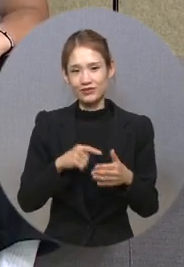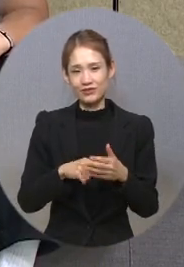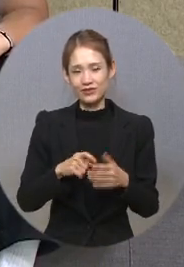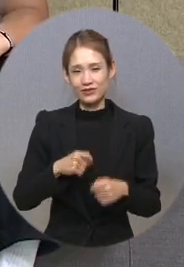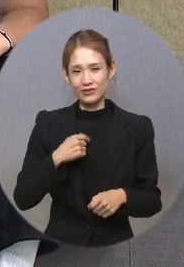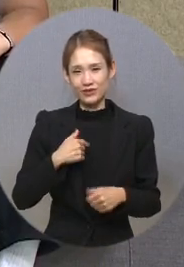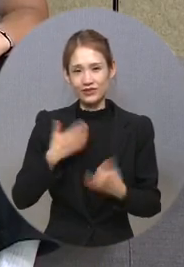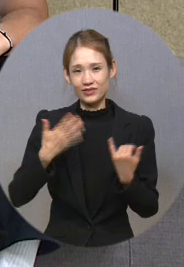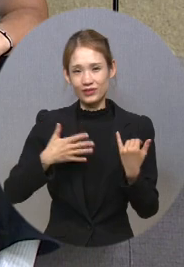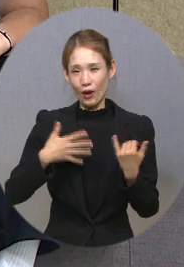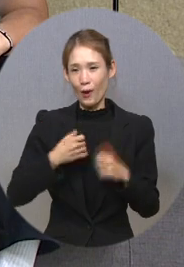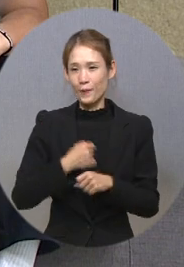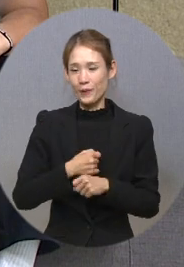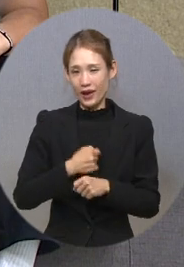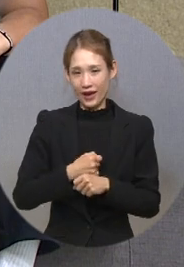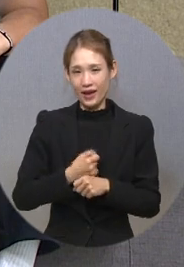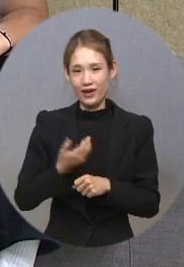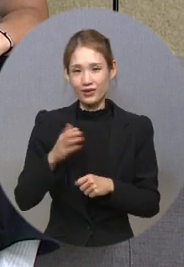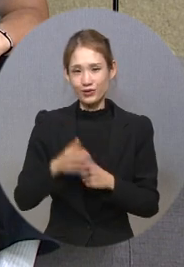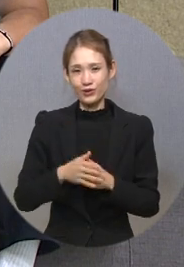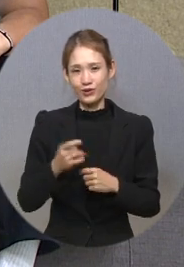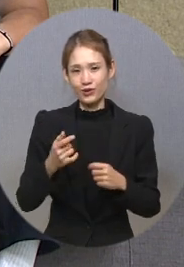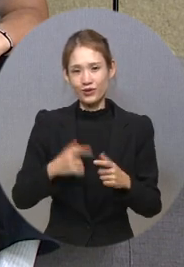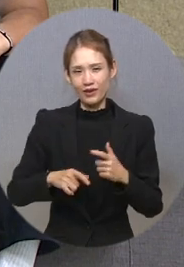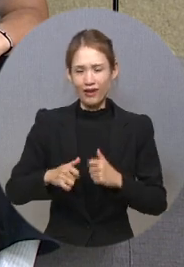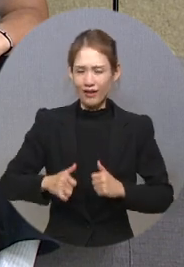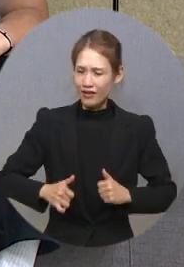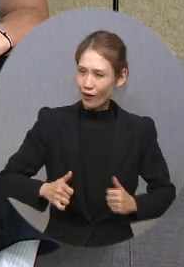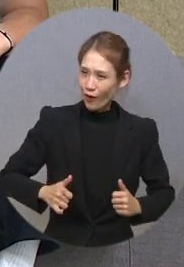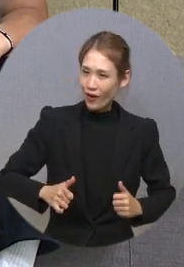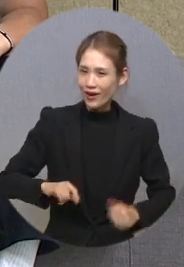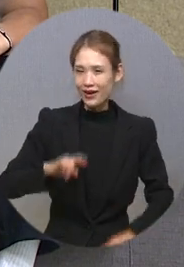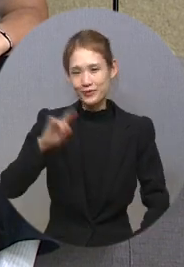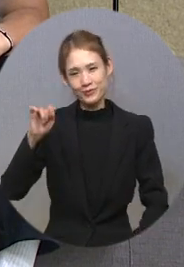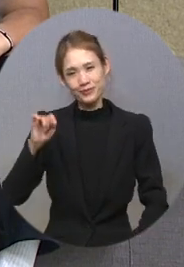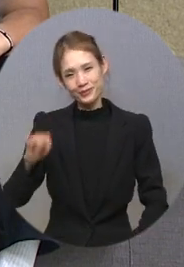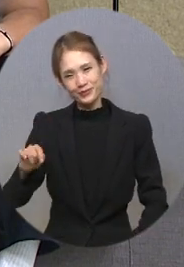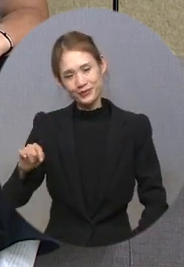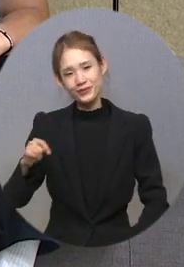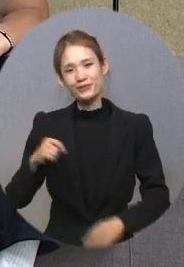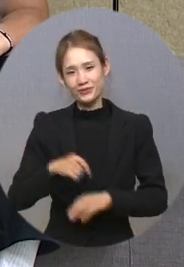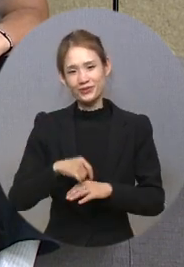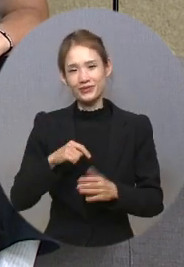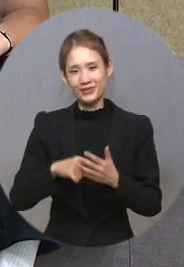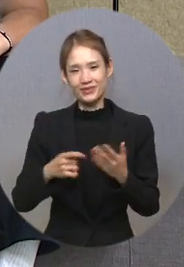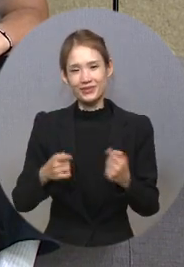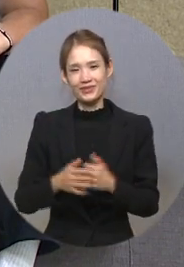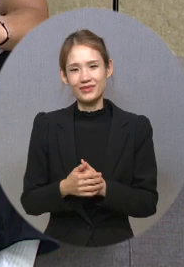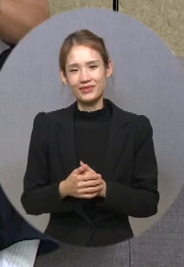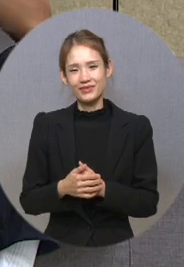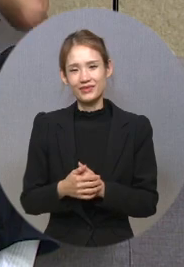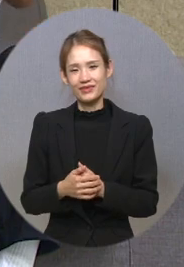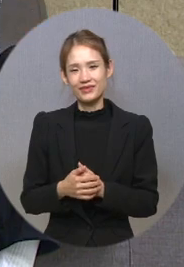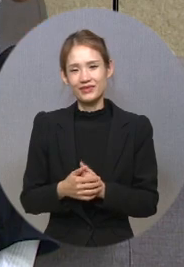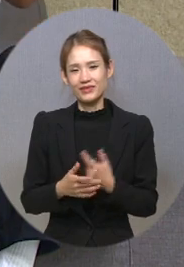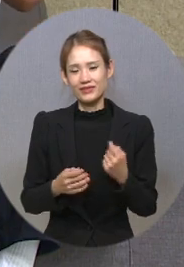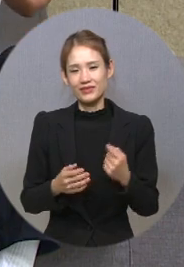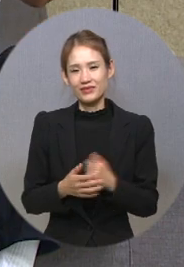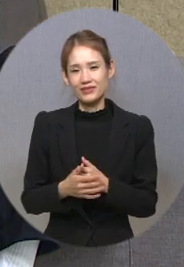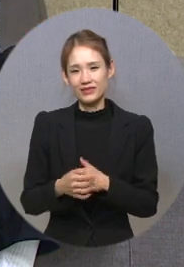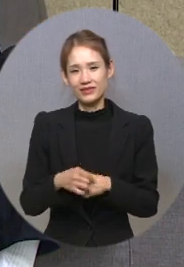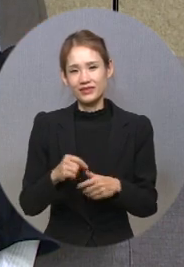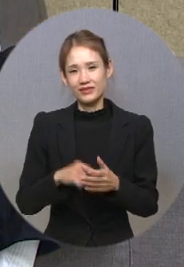내가 했어도 이보다 열심히 했었을까 마음으로 했고 그래서 저는 좀 그렇게